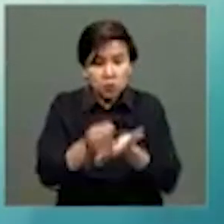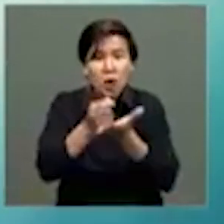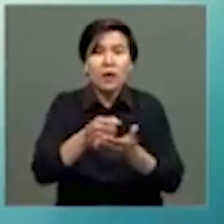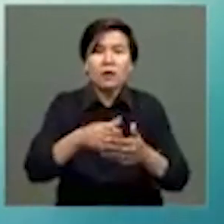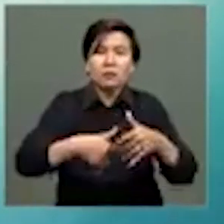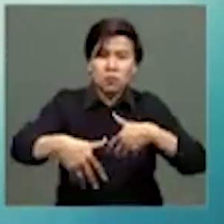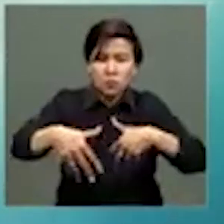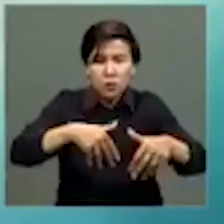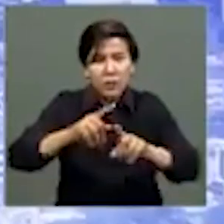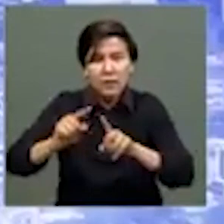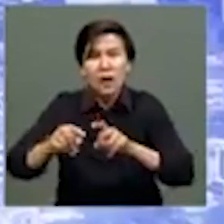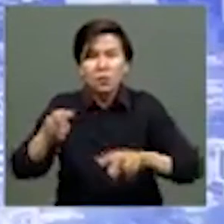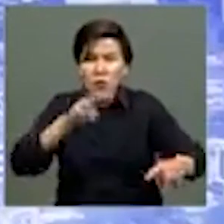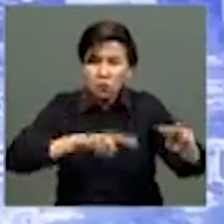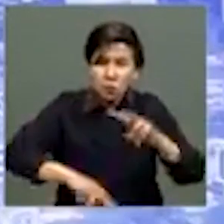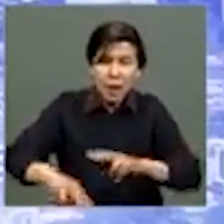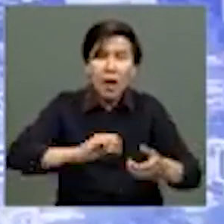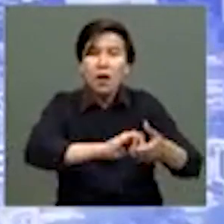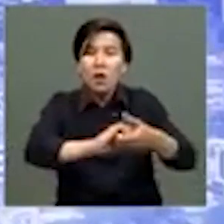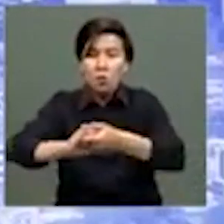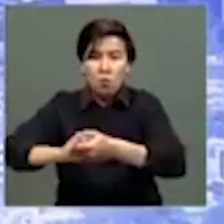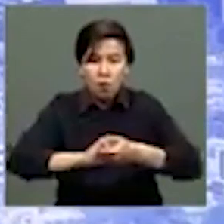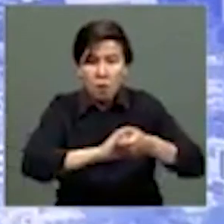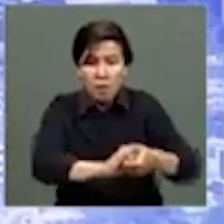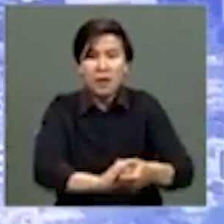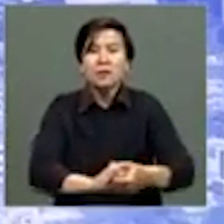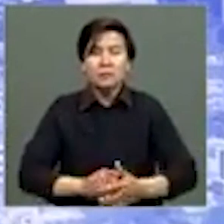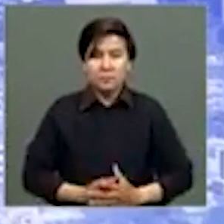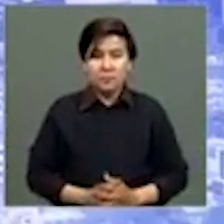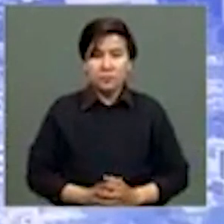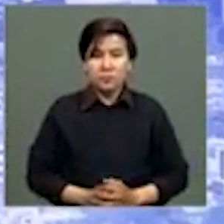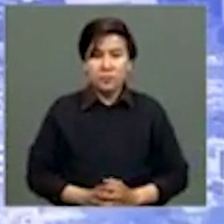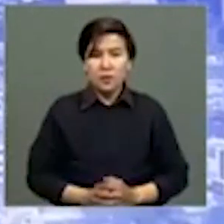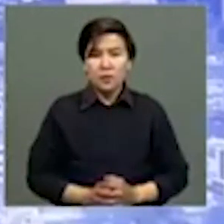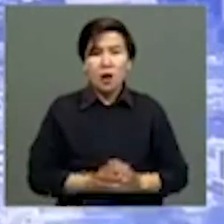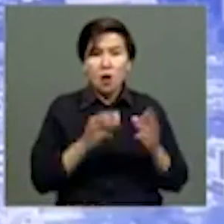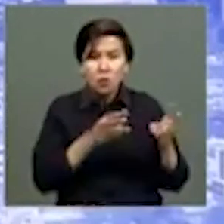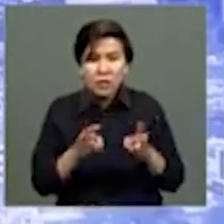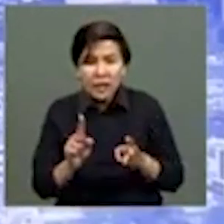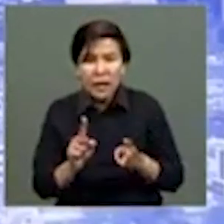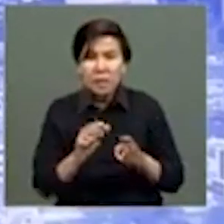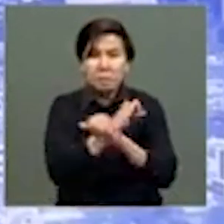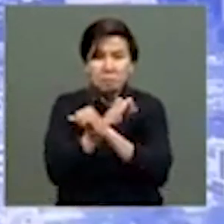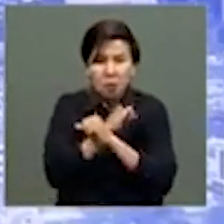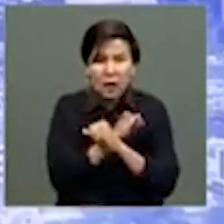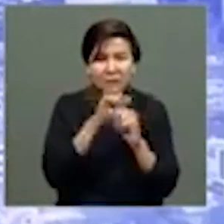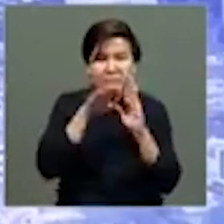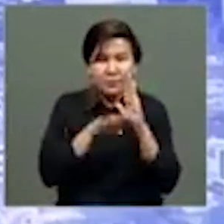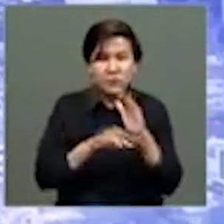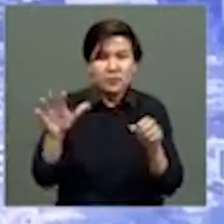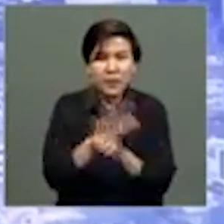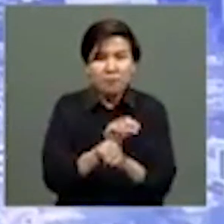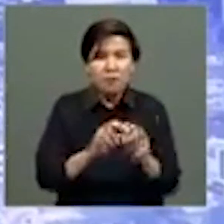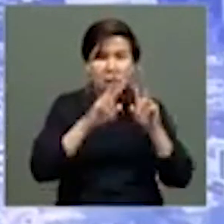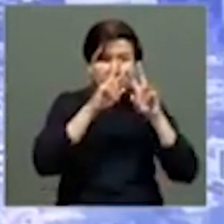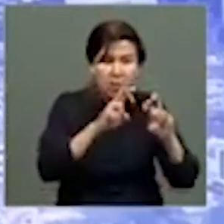ยังเป็นความเสี่ยงยังเป็นช่องว่างที่เราจะทำให้มันปิดแก็บได้ทำให้การค้นหาผู้ป่วยเป็นไปได้อย่างแม่นยำ